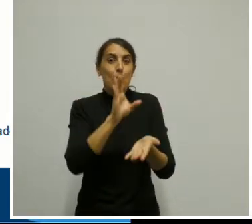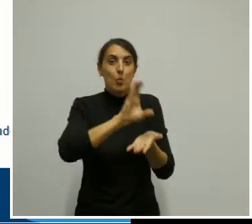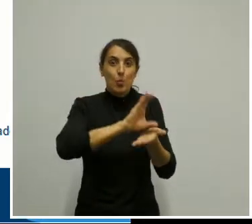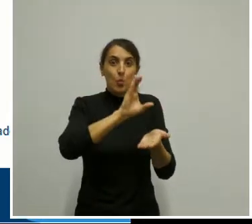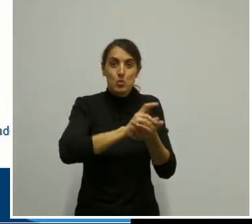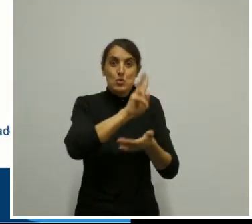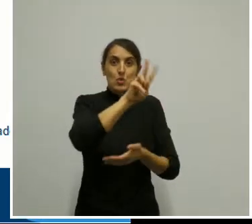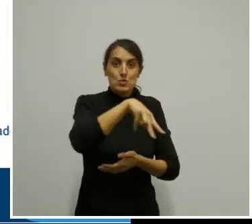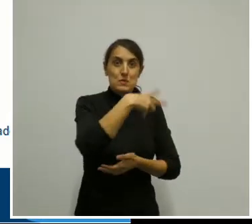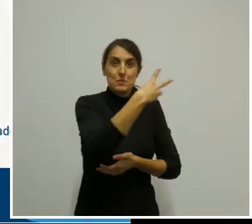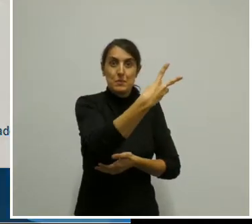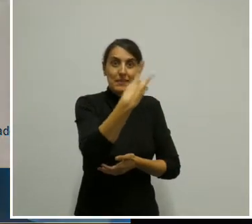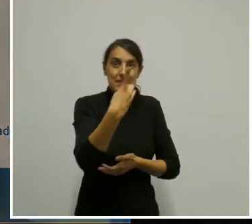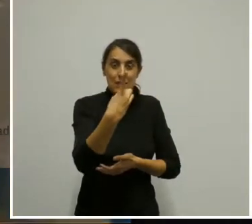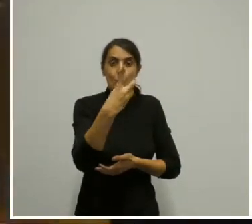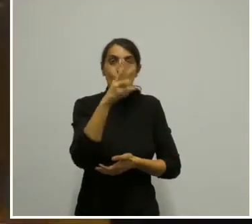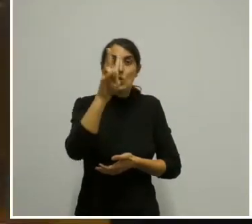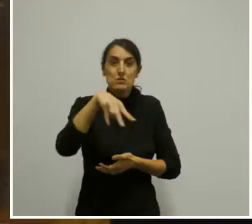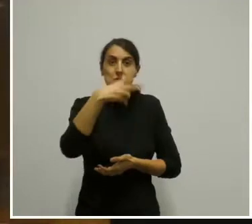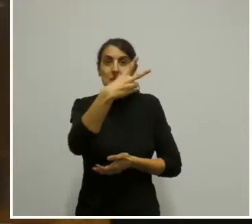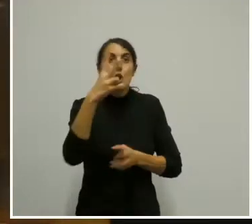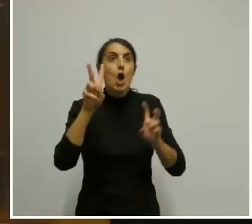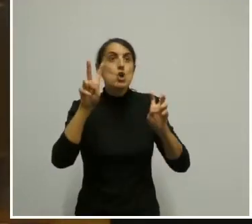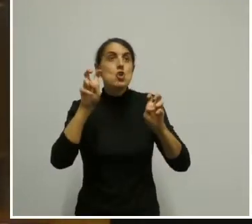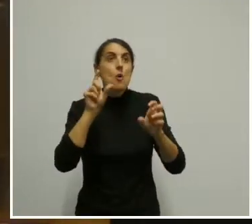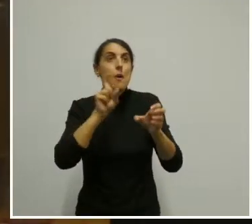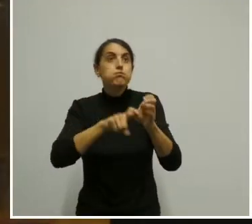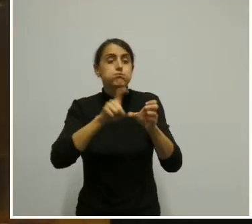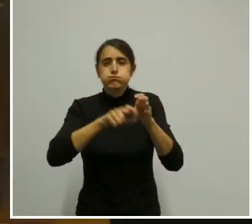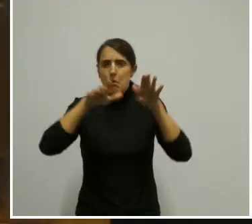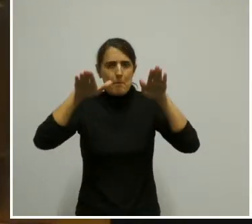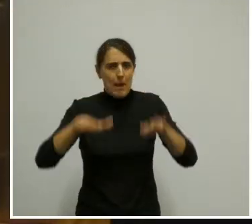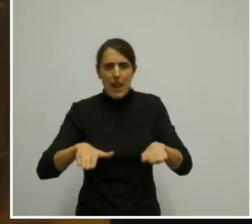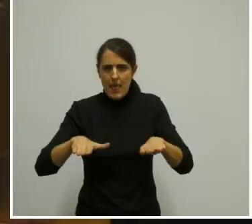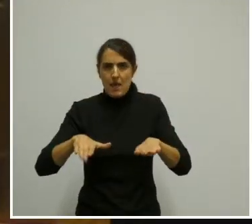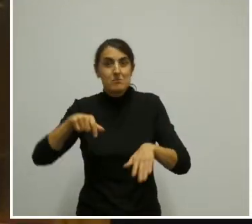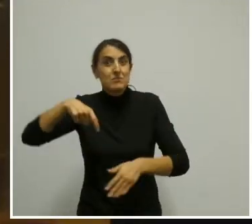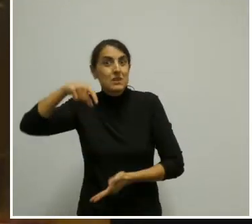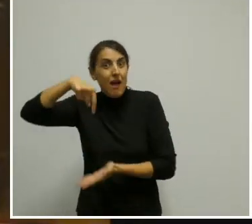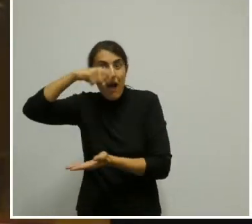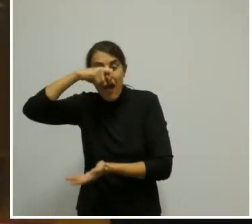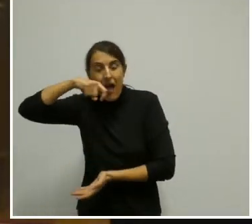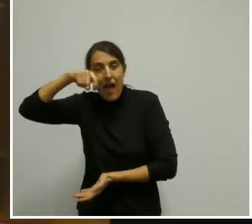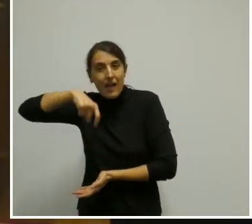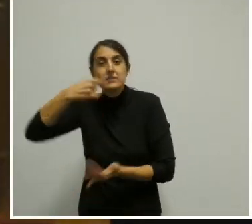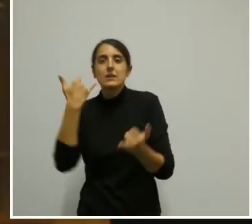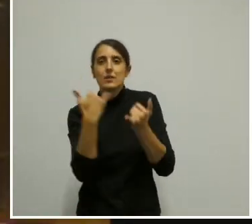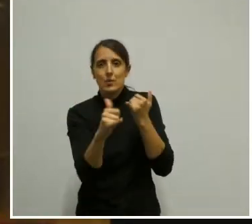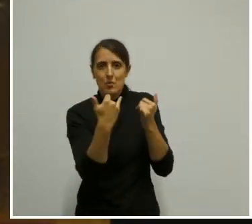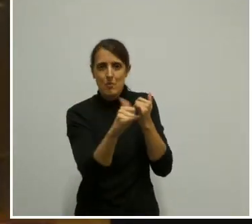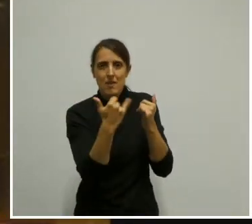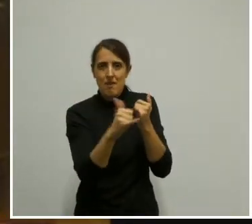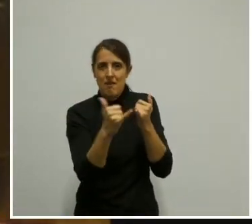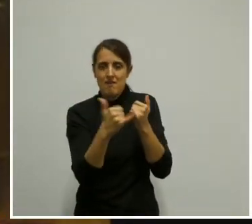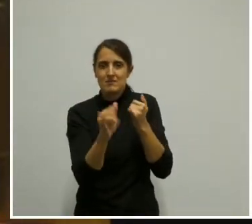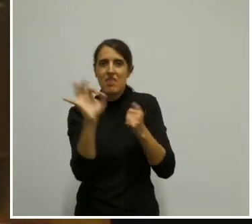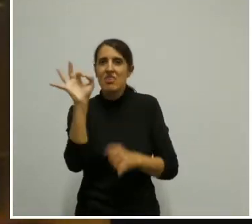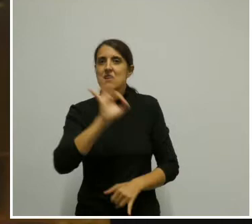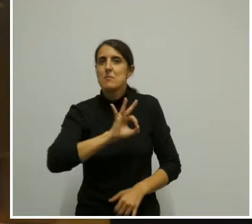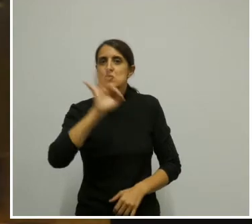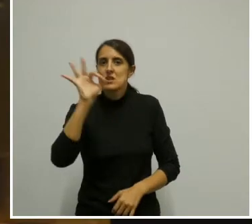nova admissió va quedar molt parada, però aquest curs hem recuperat les